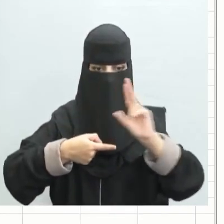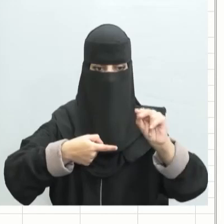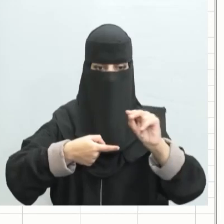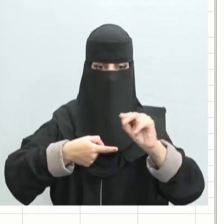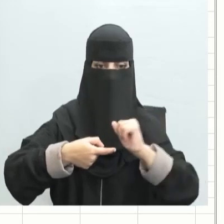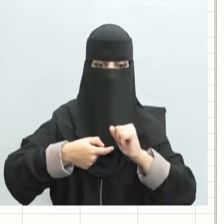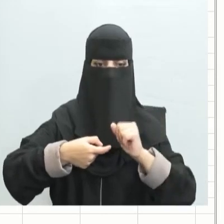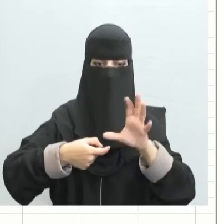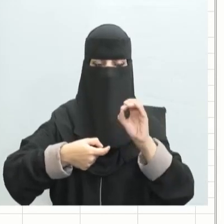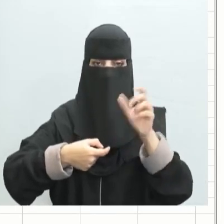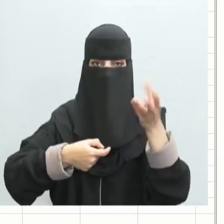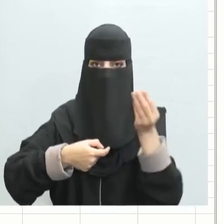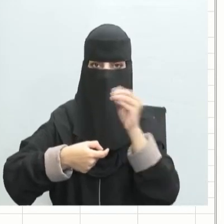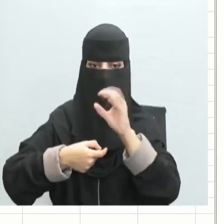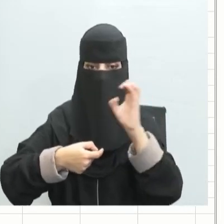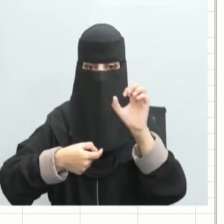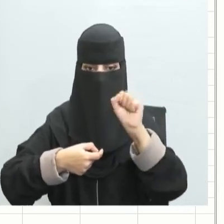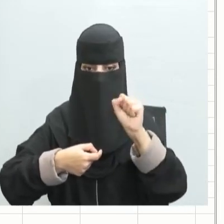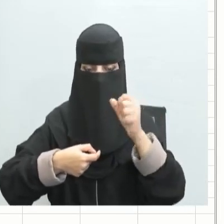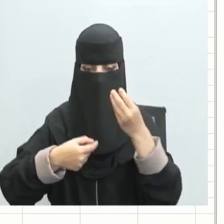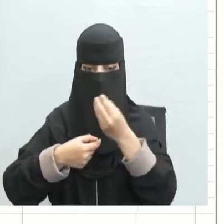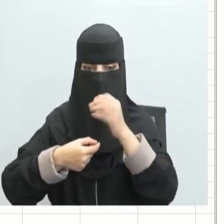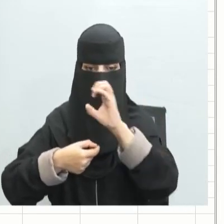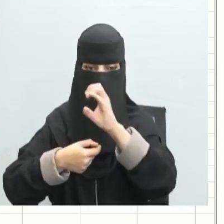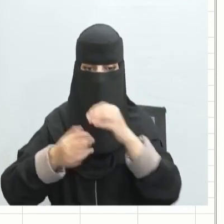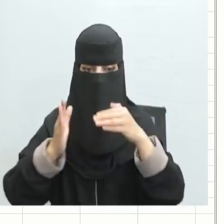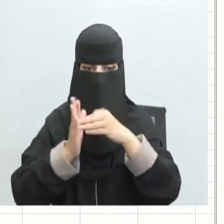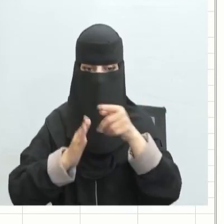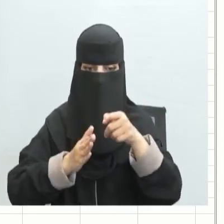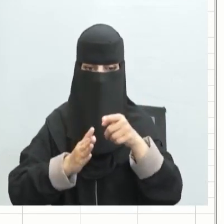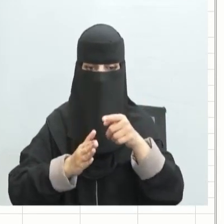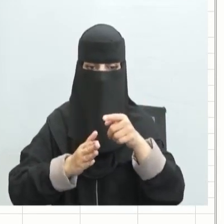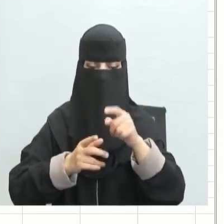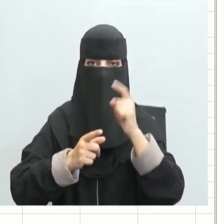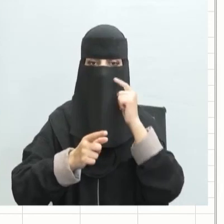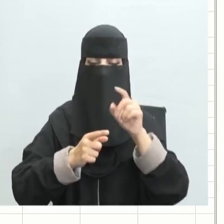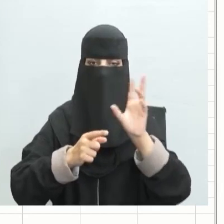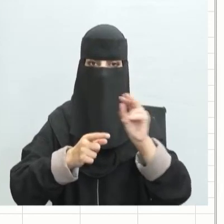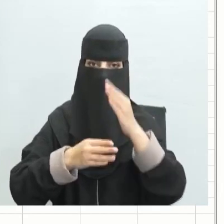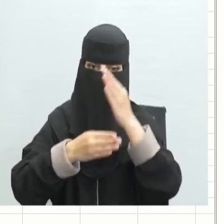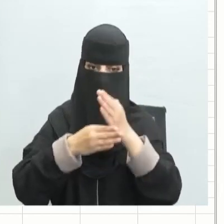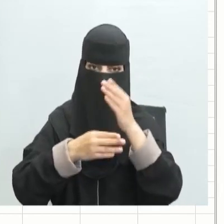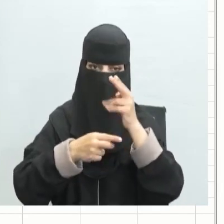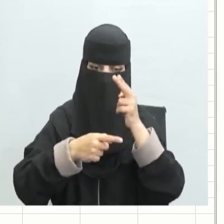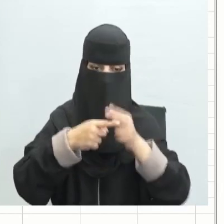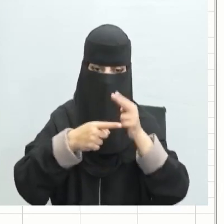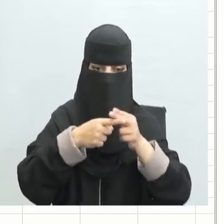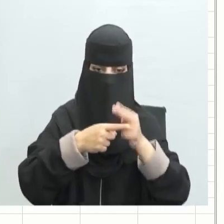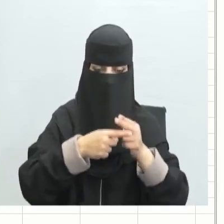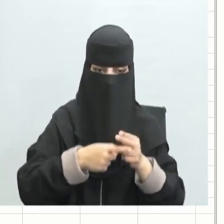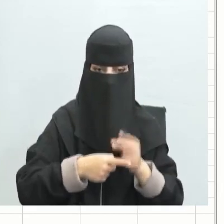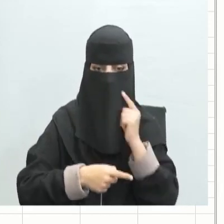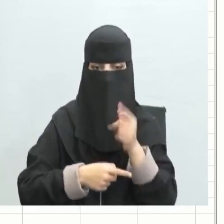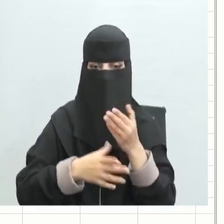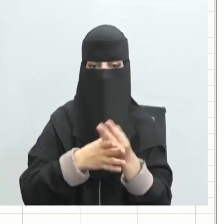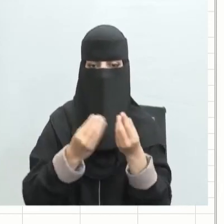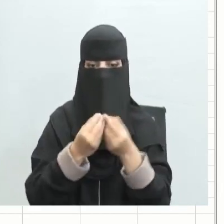بينما لو اخذت الاي على السي دائما ستجد ان هذه تعطيني ايش تعطيني نصفها تعطيني نصفها لو انا اخذت الا a تقسيم